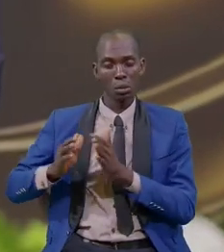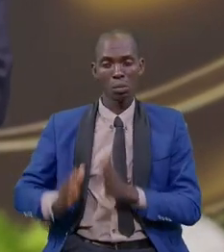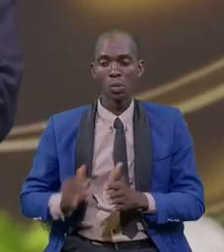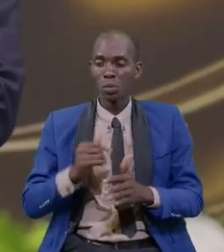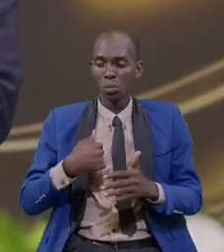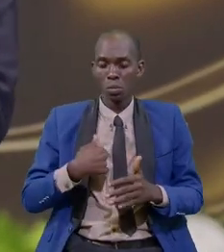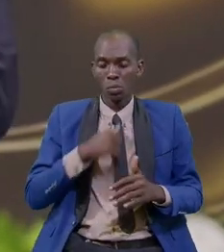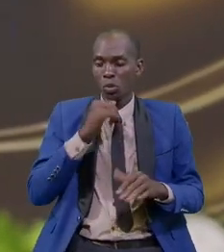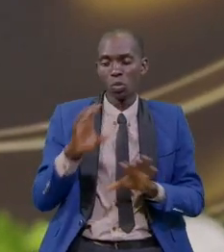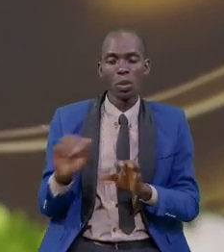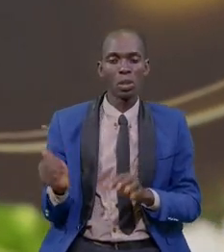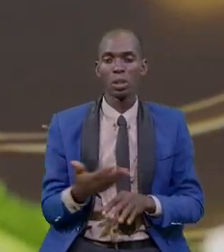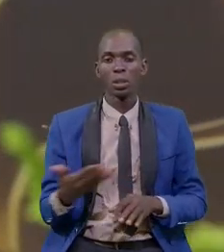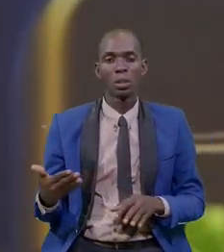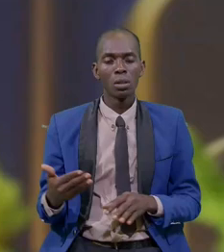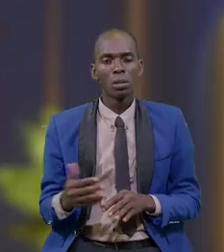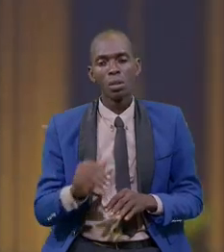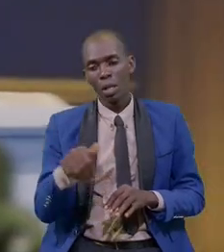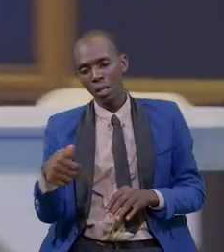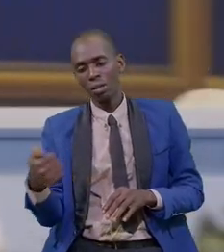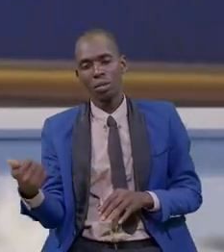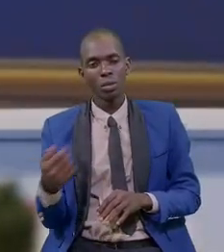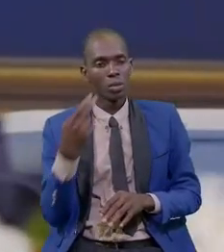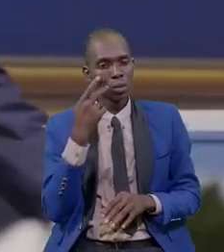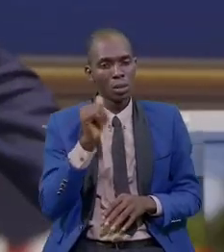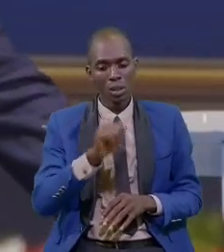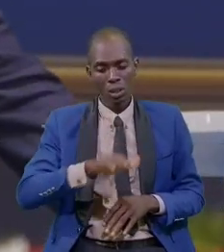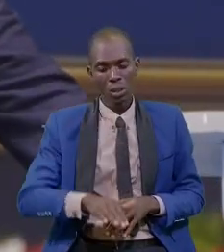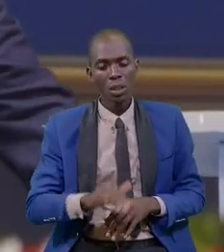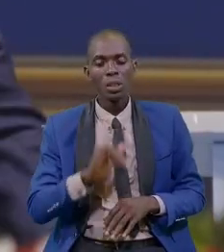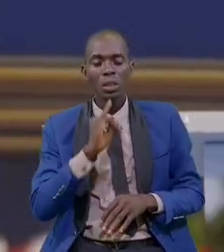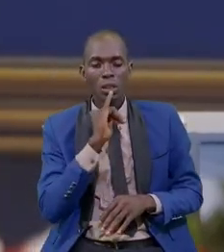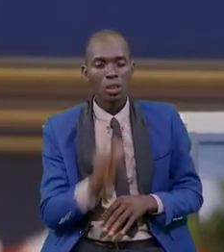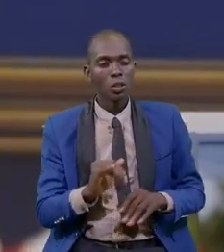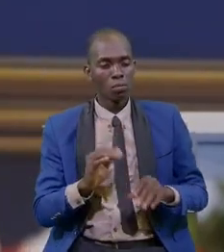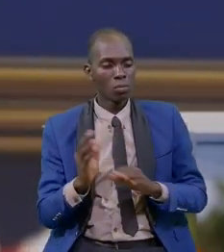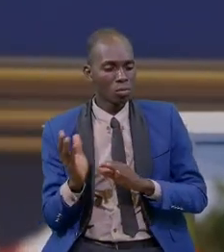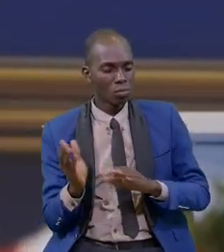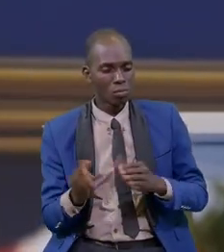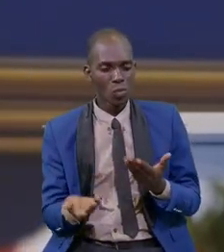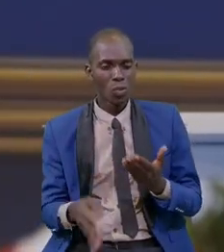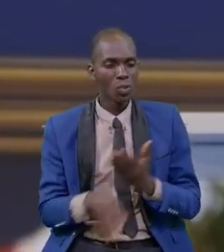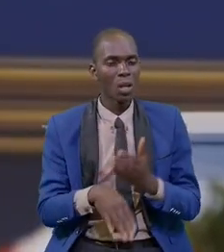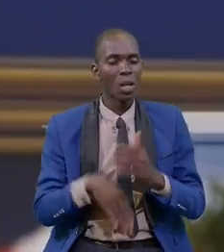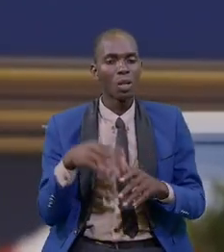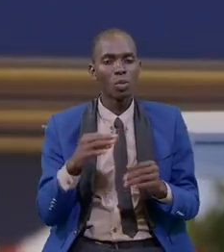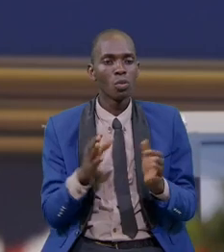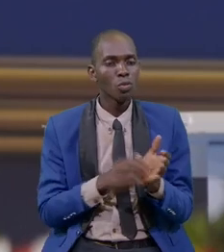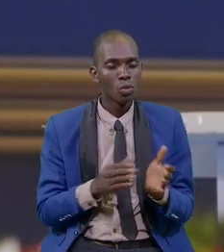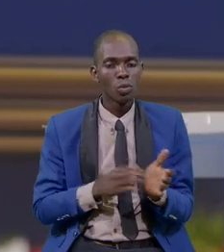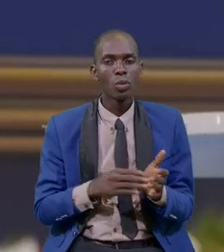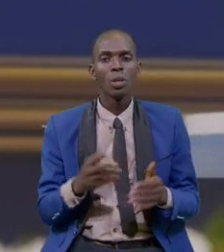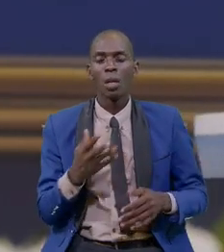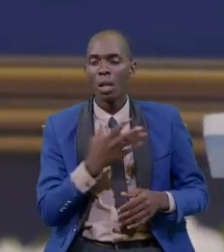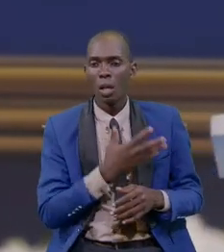L'enfant est en train de quitter l'école avec un très beau cerveau. Il ne peut plus aller à l'école. Et vous avez entendu à propos de ça. Il ne dit pas,